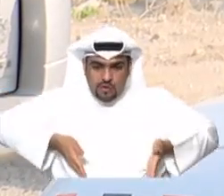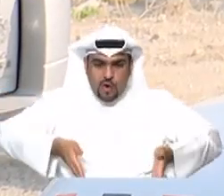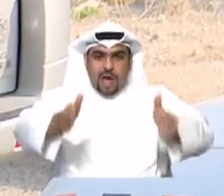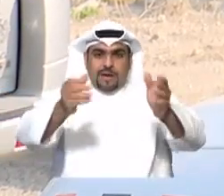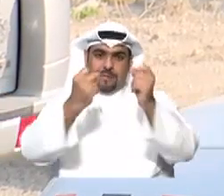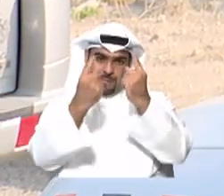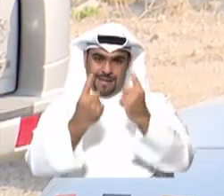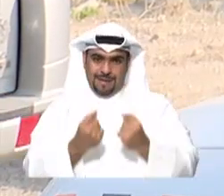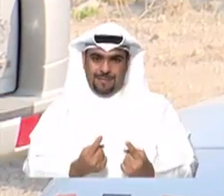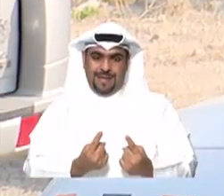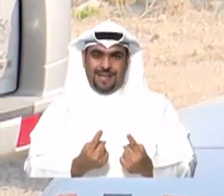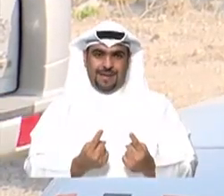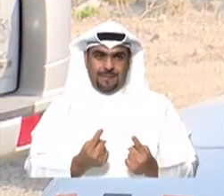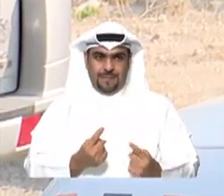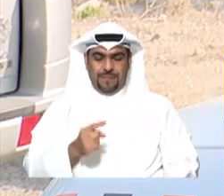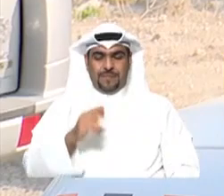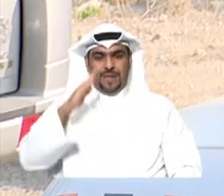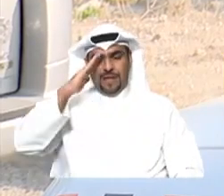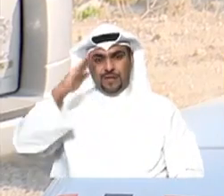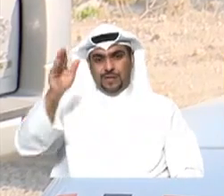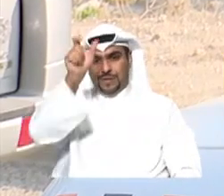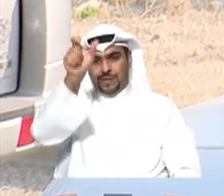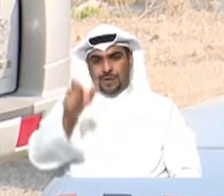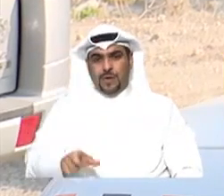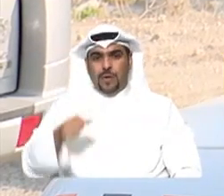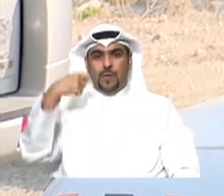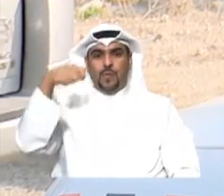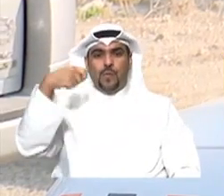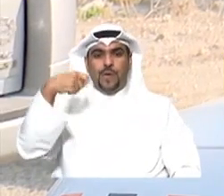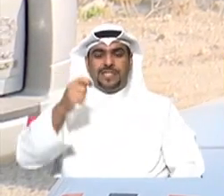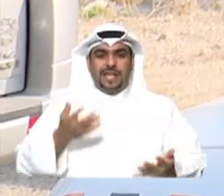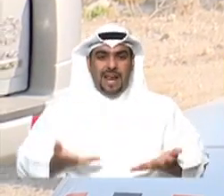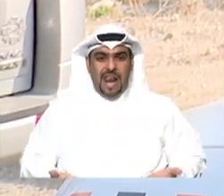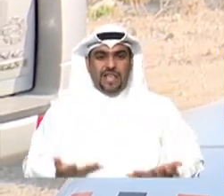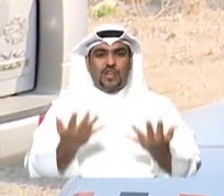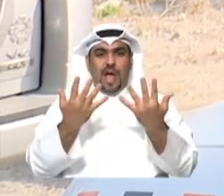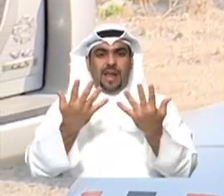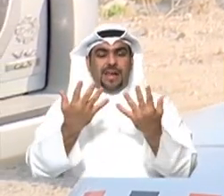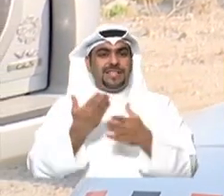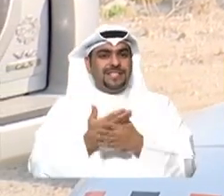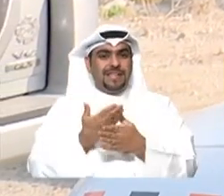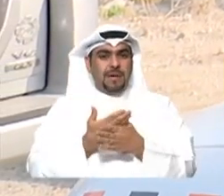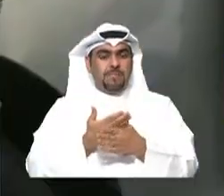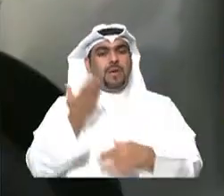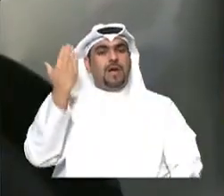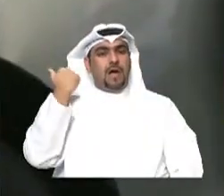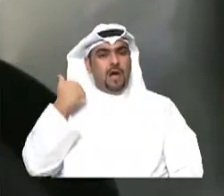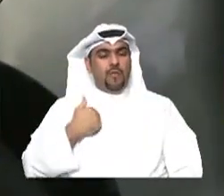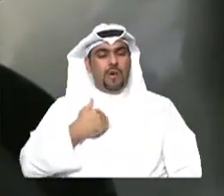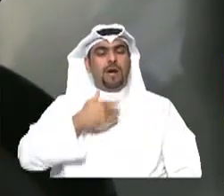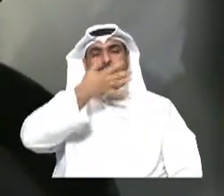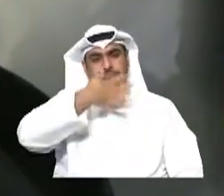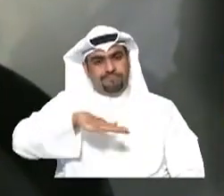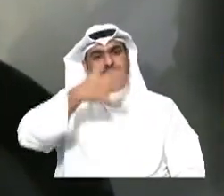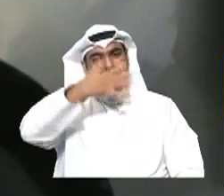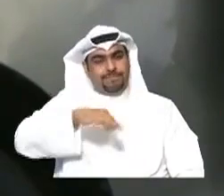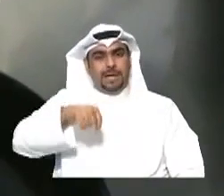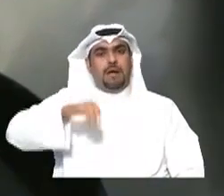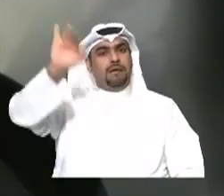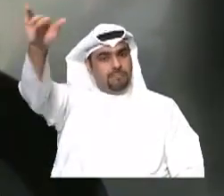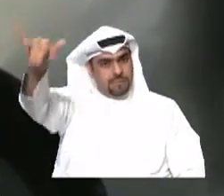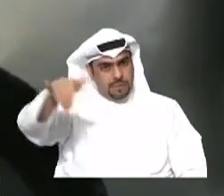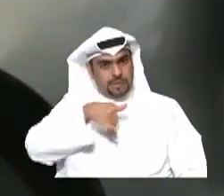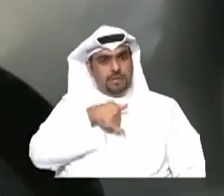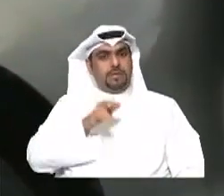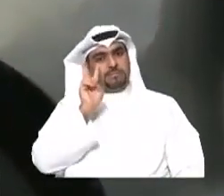وزيرة الكهرباء والماء وزيرة الأشغال على استجابتها لهذه الدعوة لترى عن قرب ما تعاني منه